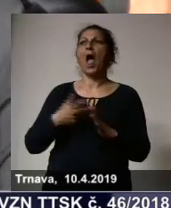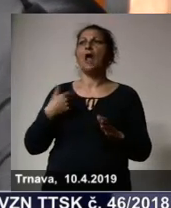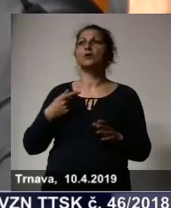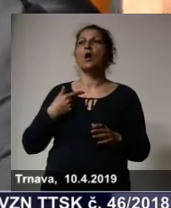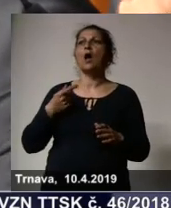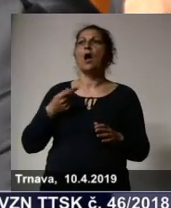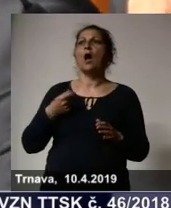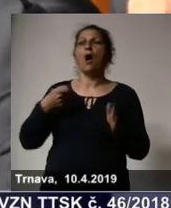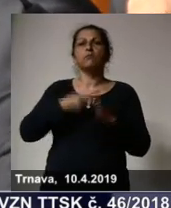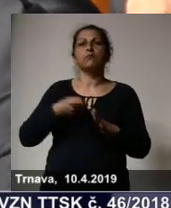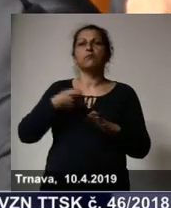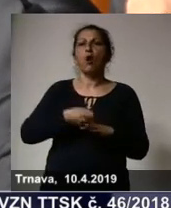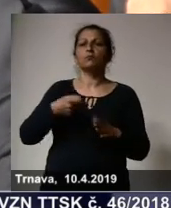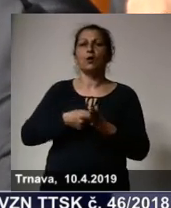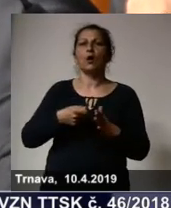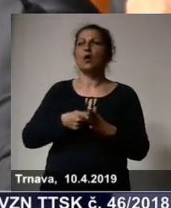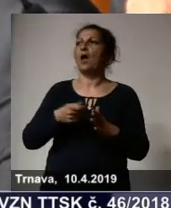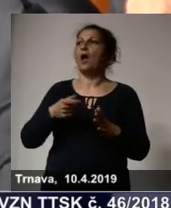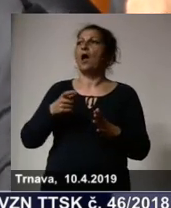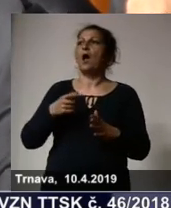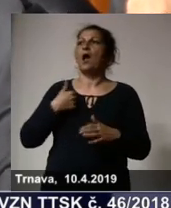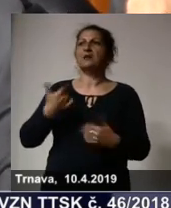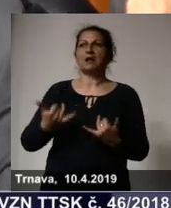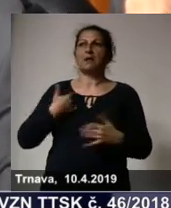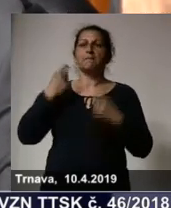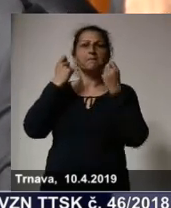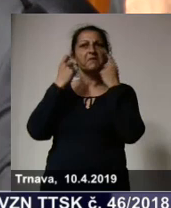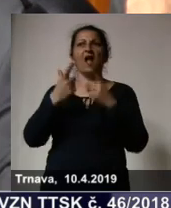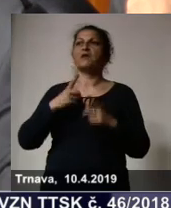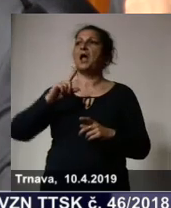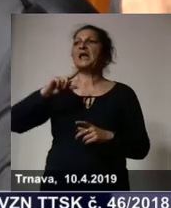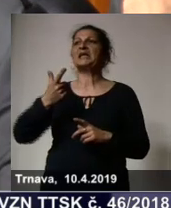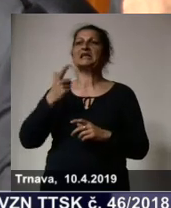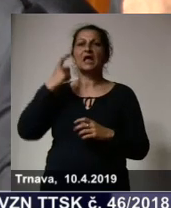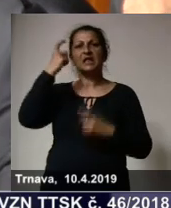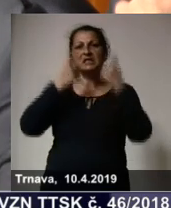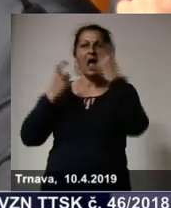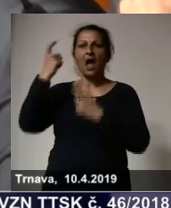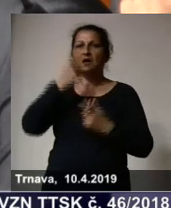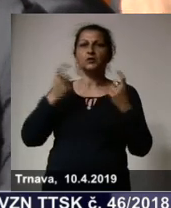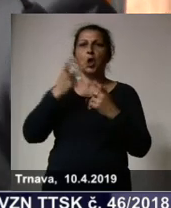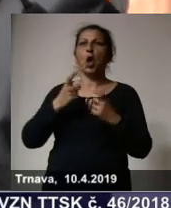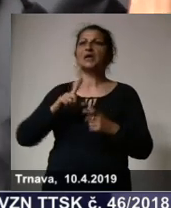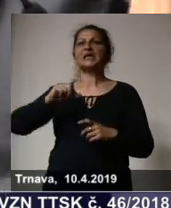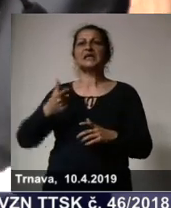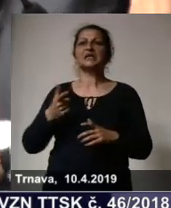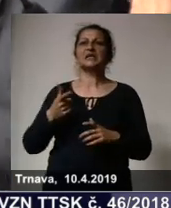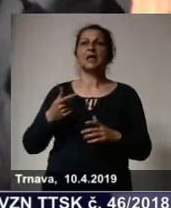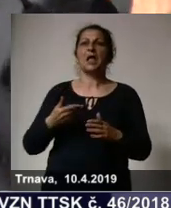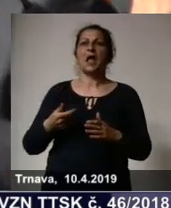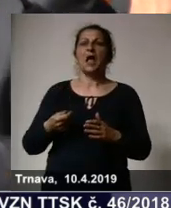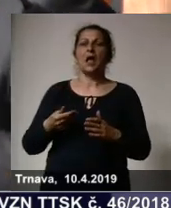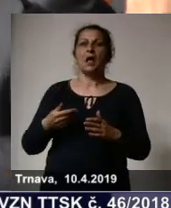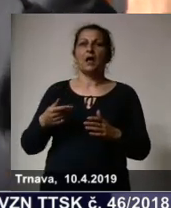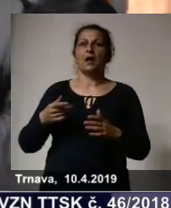akčné skupiny. Takže trošku ma prekvapuje, že teraz prídeme s iným názorom, alebo teda iným prístupom, neviem prečo treba